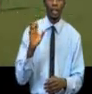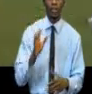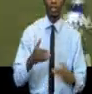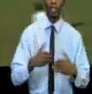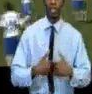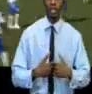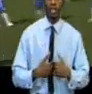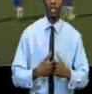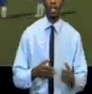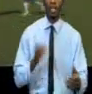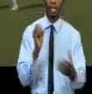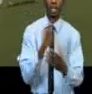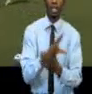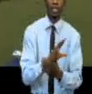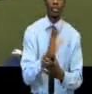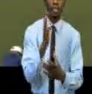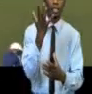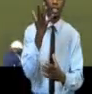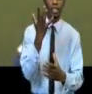89e minute.